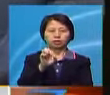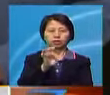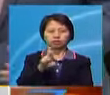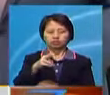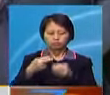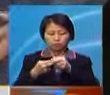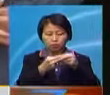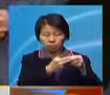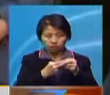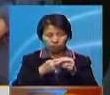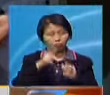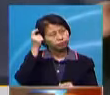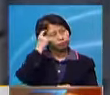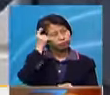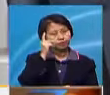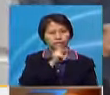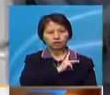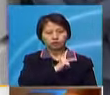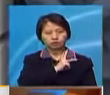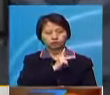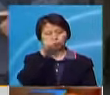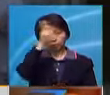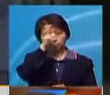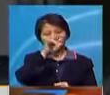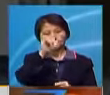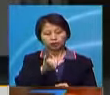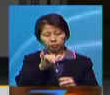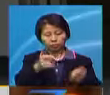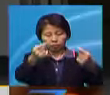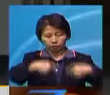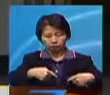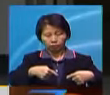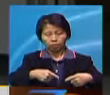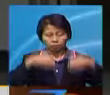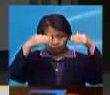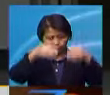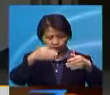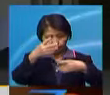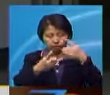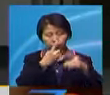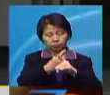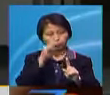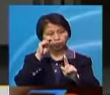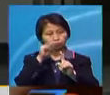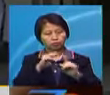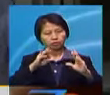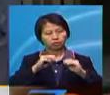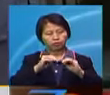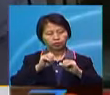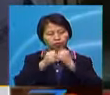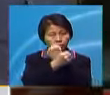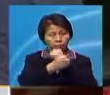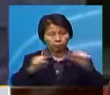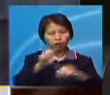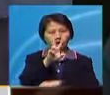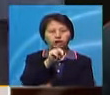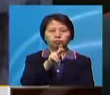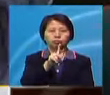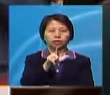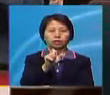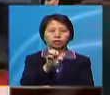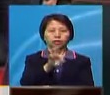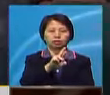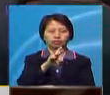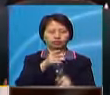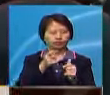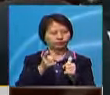kesepaduan pemikiran ketua-ketua kerajaan yang hadir. Keprihatinan dunia terhadap matlamat sidang keselamatan nuklear ini menjadi